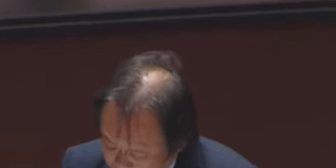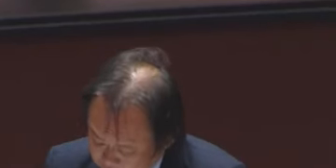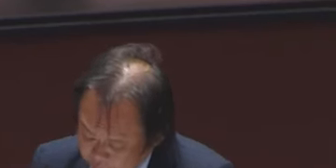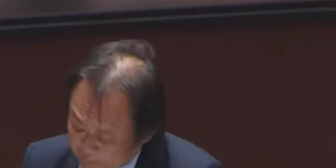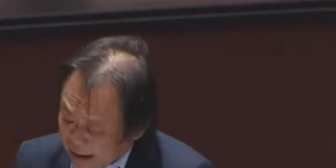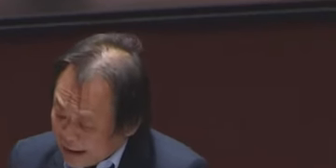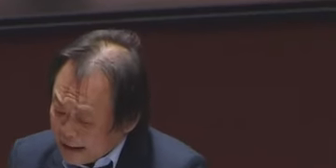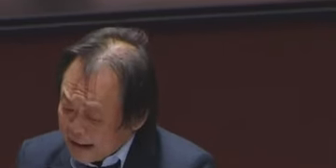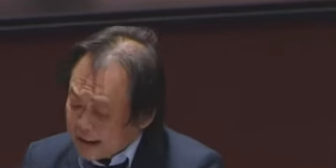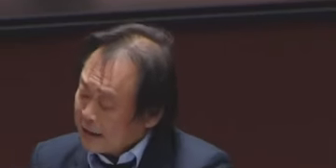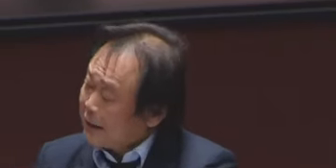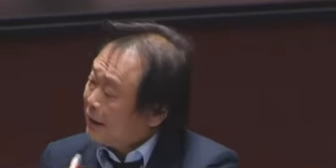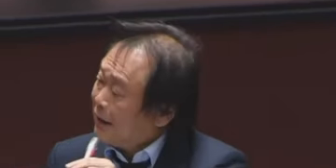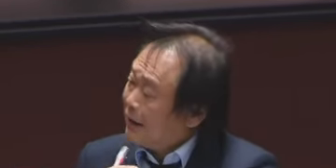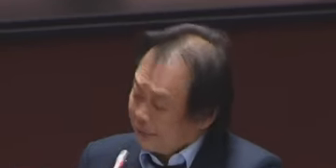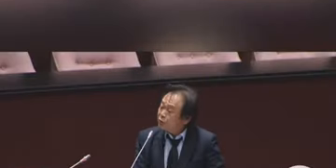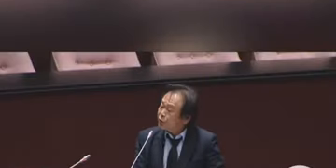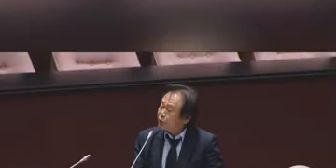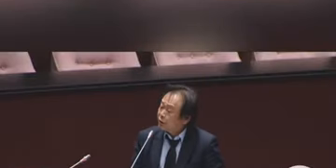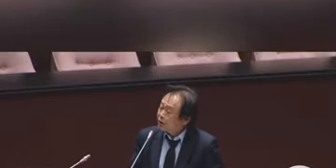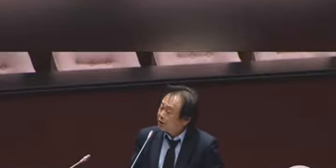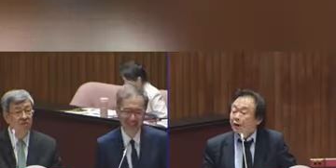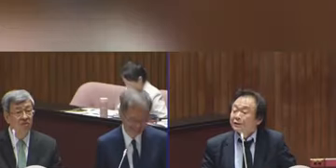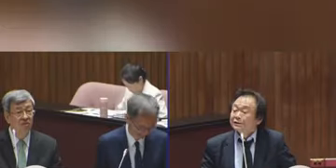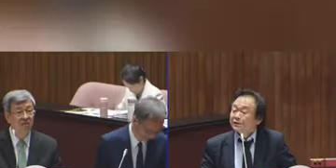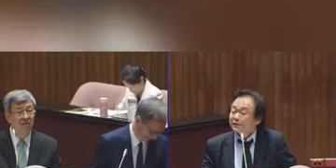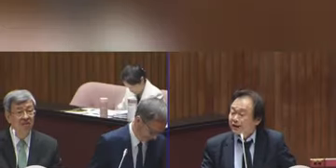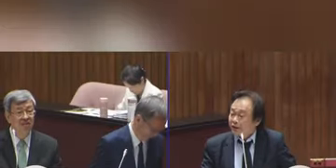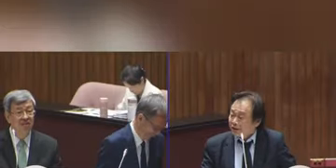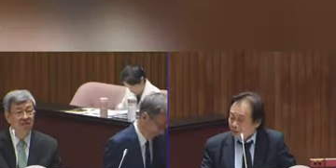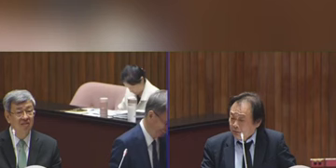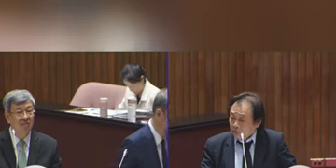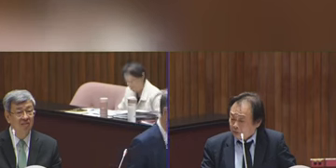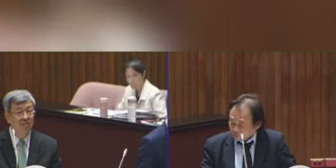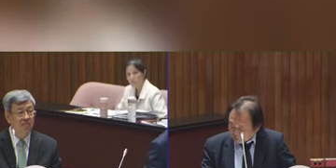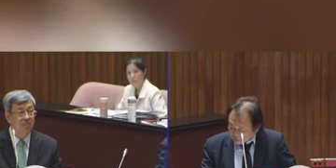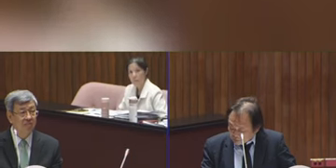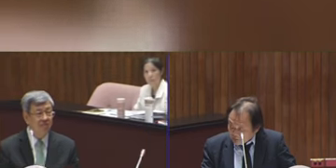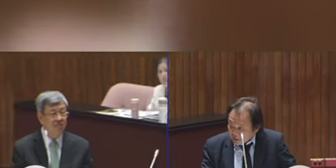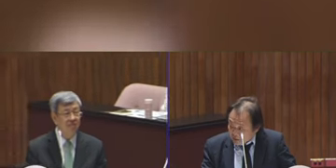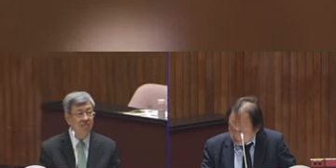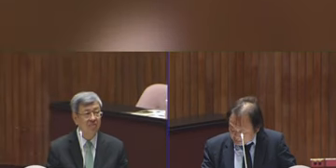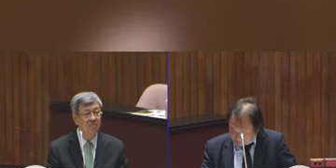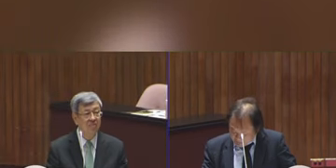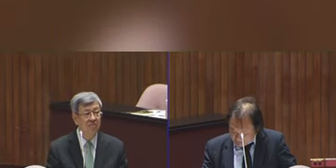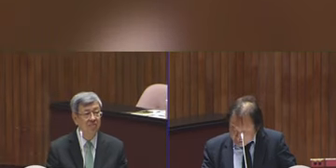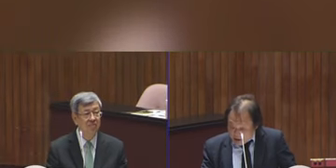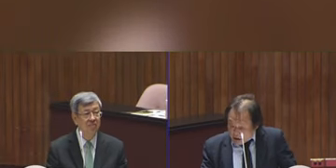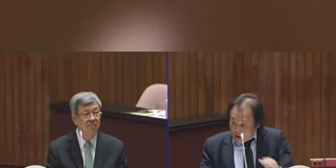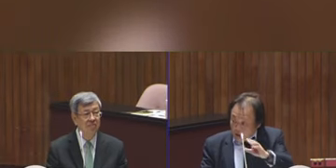跟议事主任报，他很热场啊。 主席，我请，时间暂停。